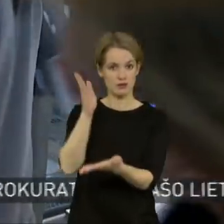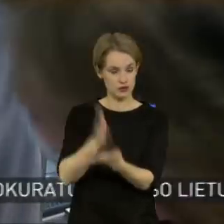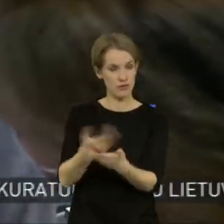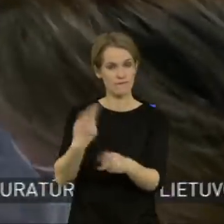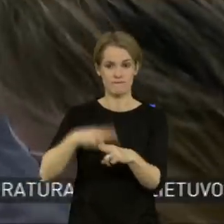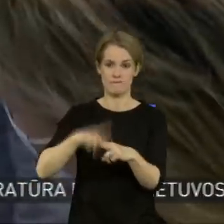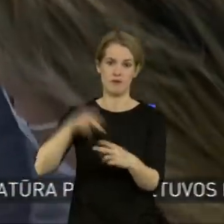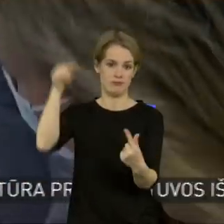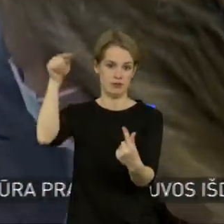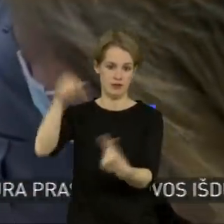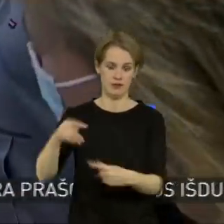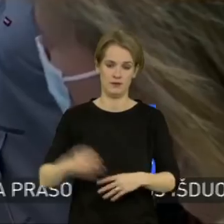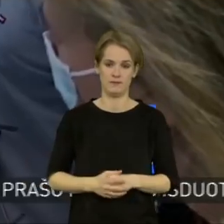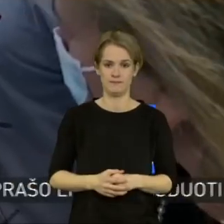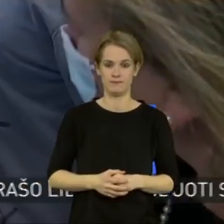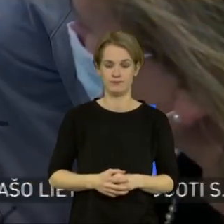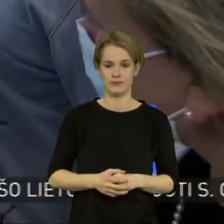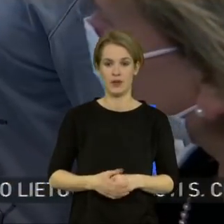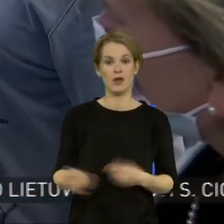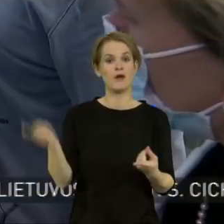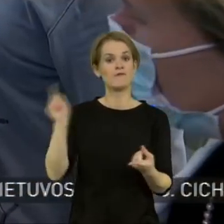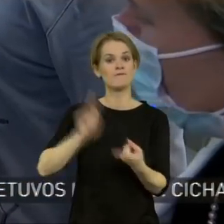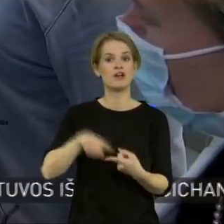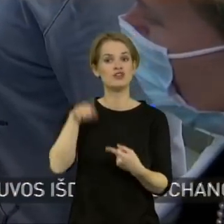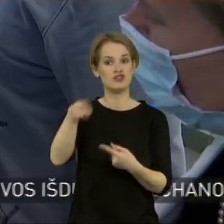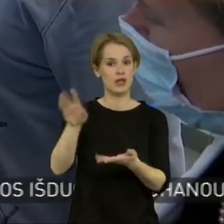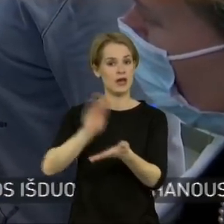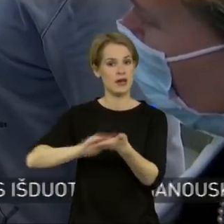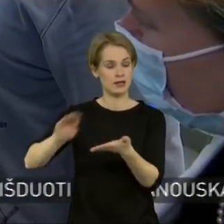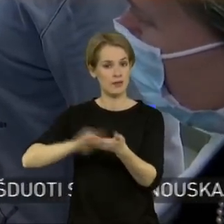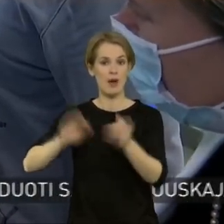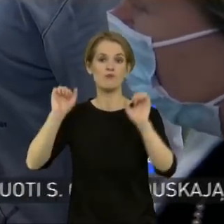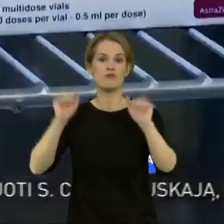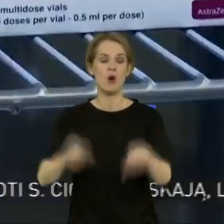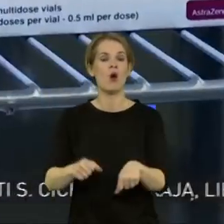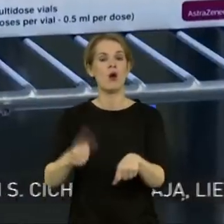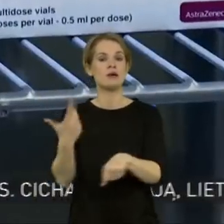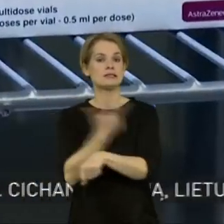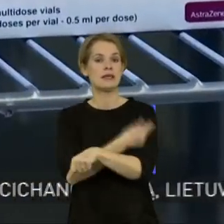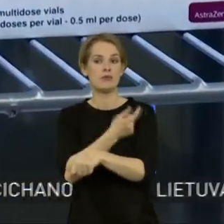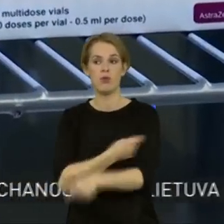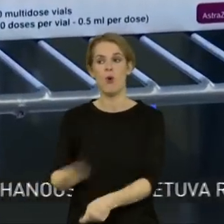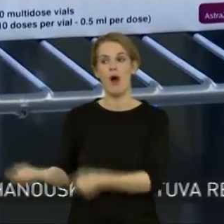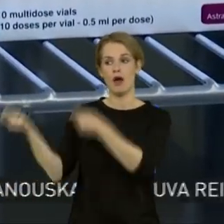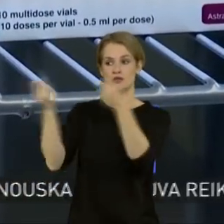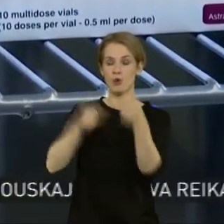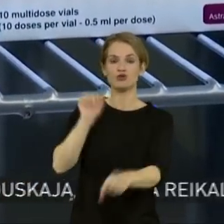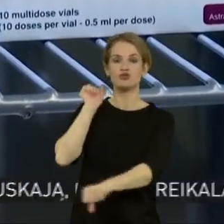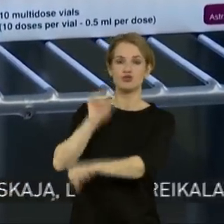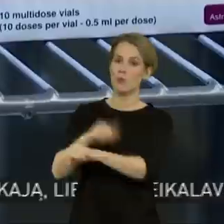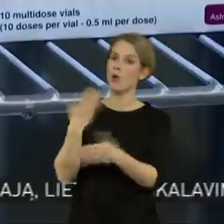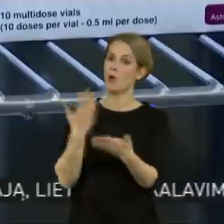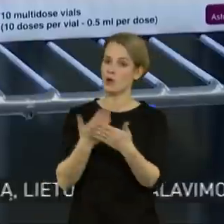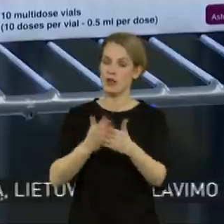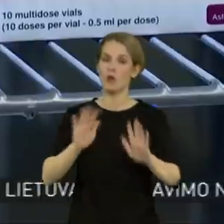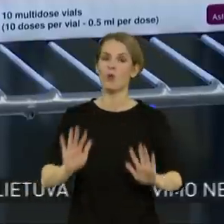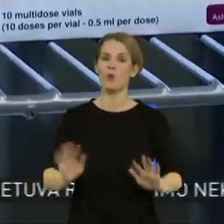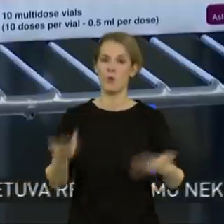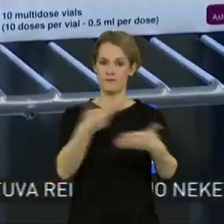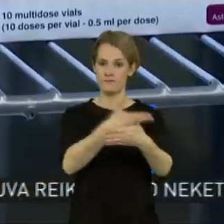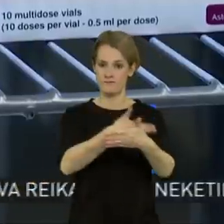Pagal jį valstybės narės Europos komisijai pritariant gali blokuoti skiepų eksportą, jei gamintojas nesilaiko tiekimo